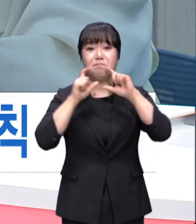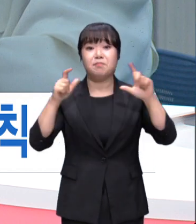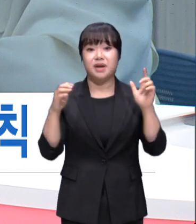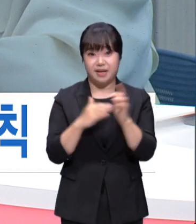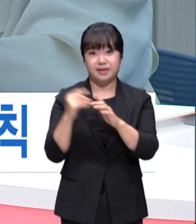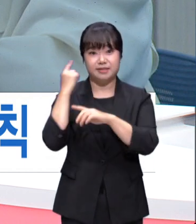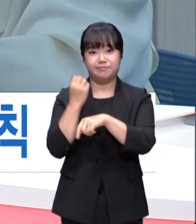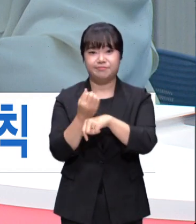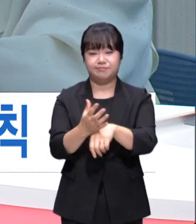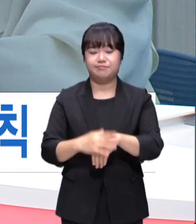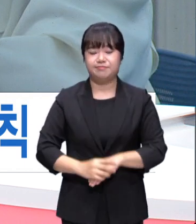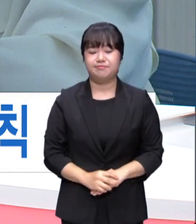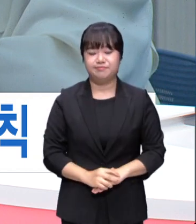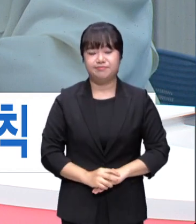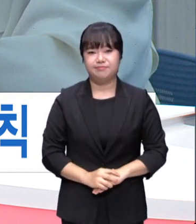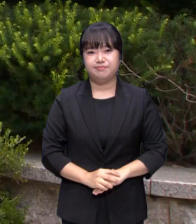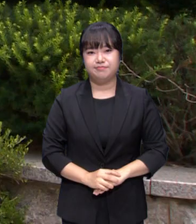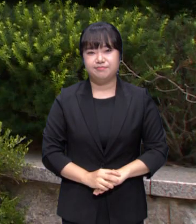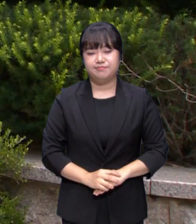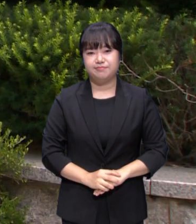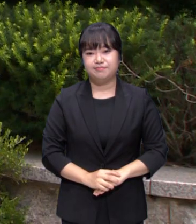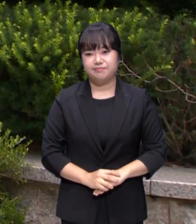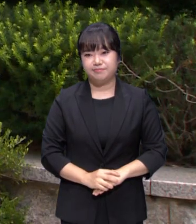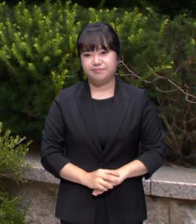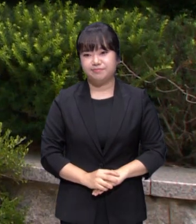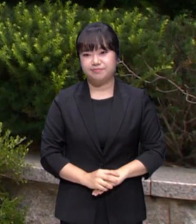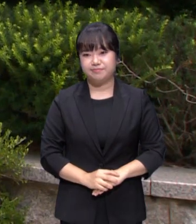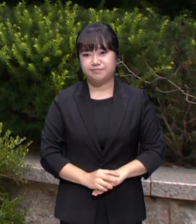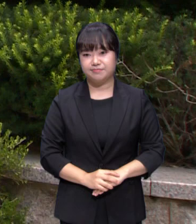주요 내용 정리했습니다.